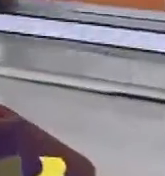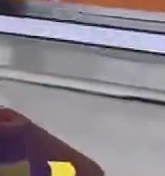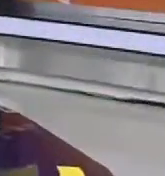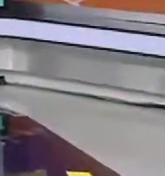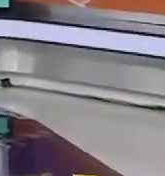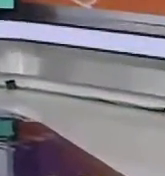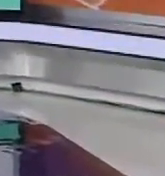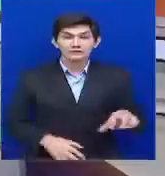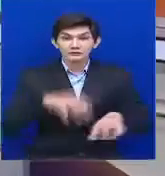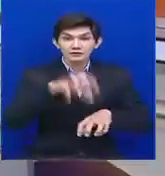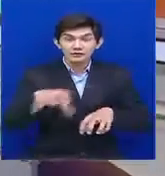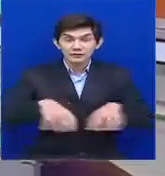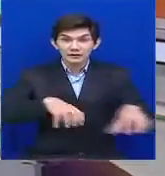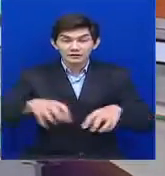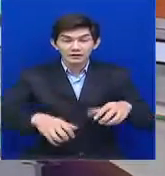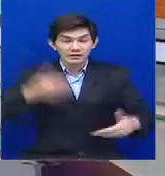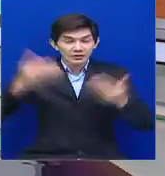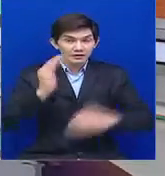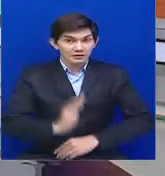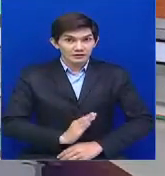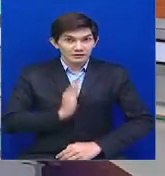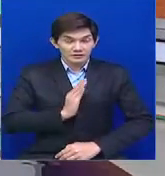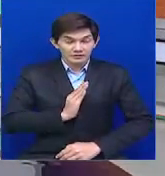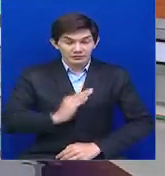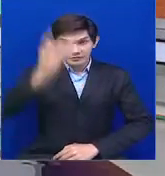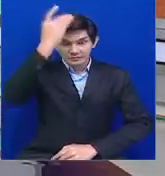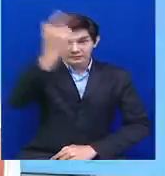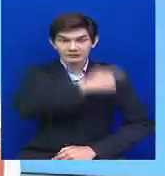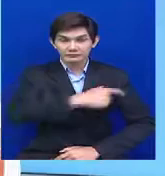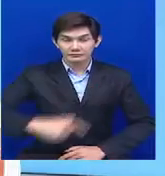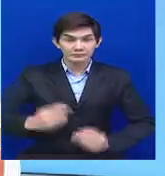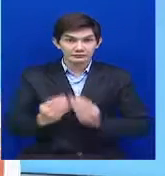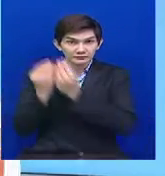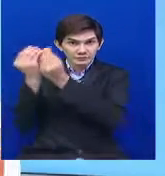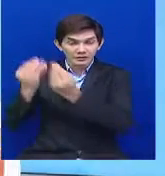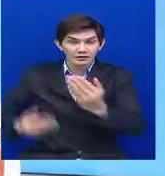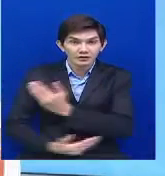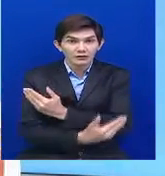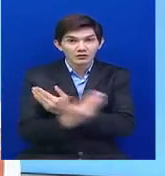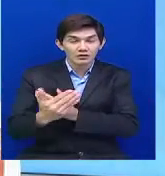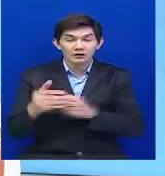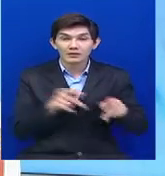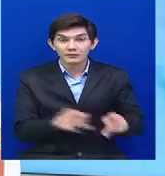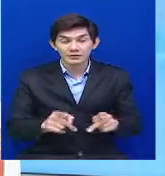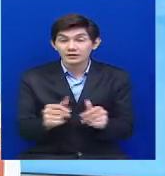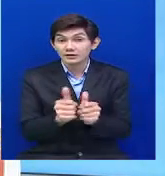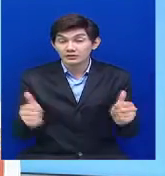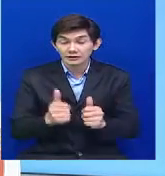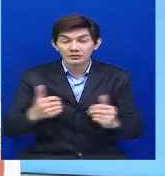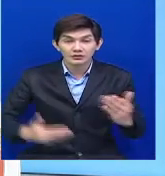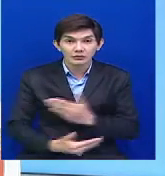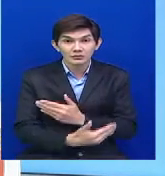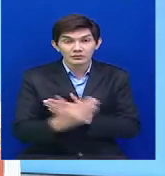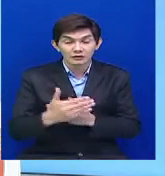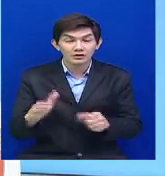หลายเรืงานจัดกิจกรรมเฉลิมพระเกียรติสมเด็จพระนางเจ้าสิริกิติ์พระบรมราชินีนาถในโอกาสพระราชพิธีมหามงคลเฉลิมพระชม